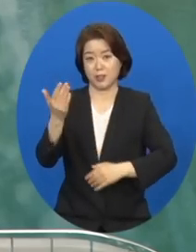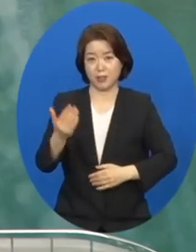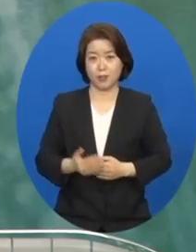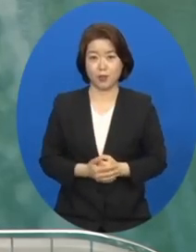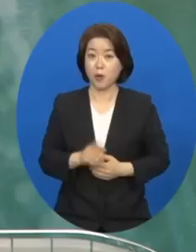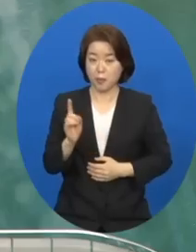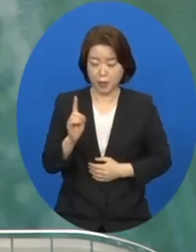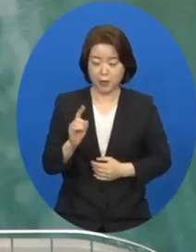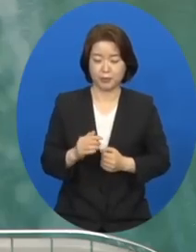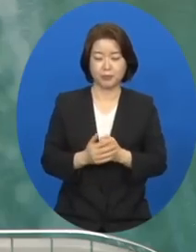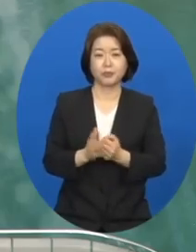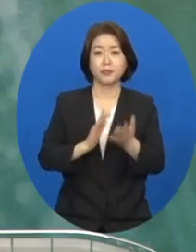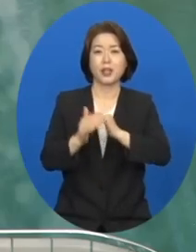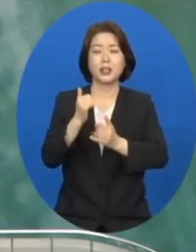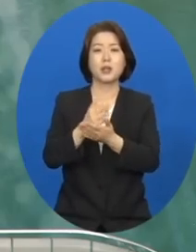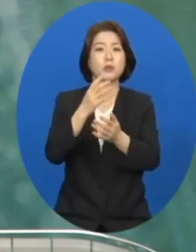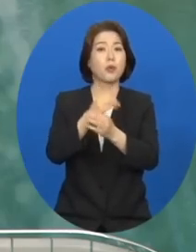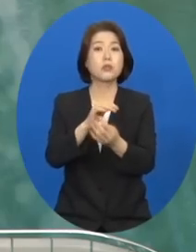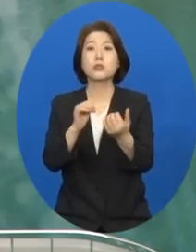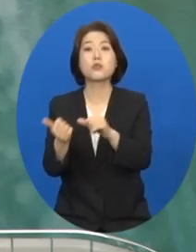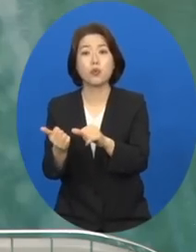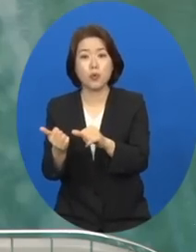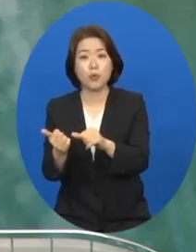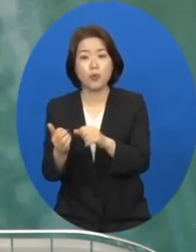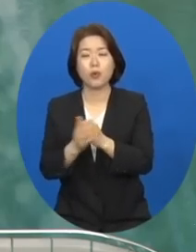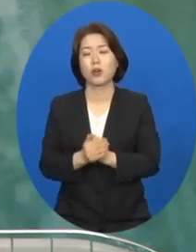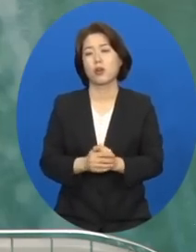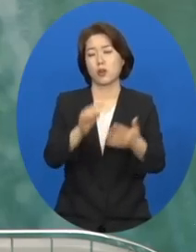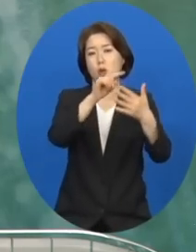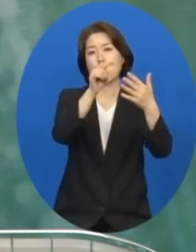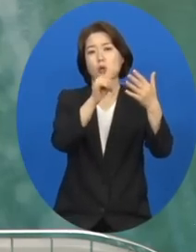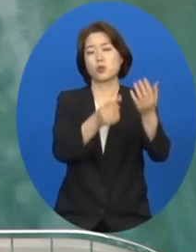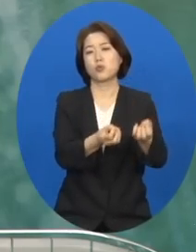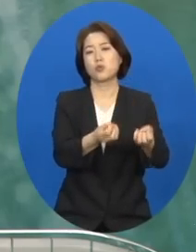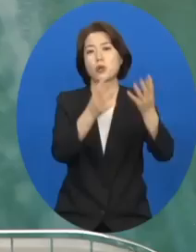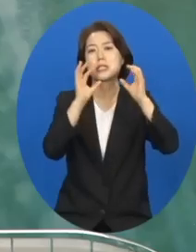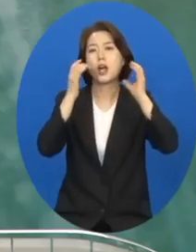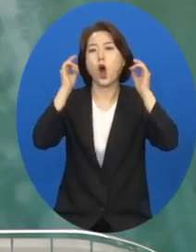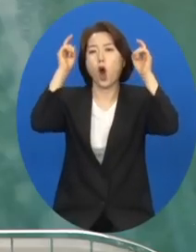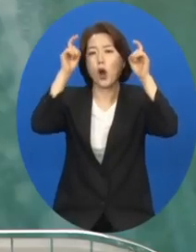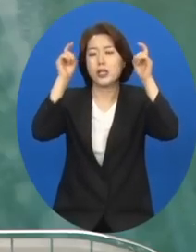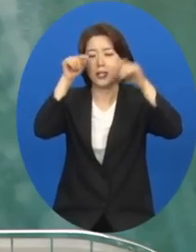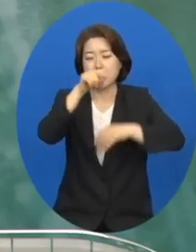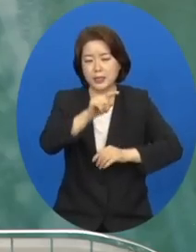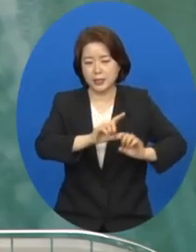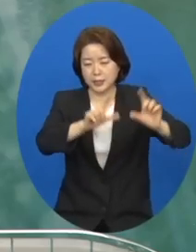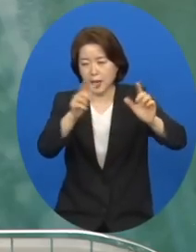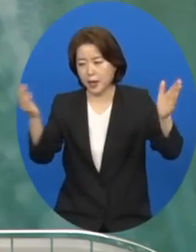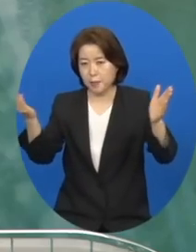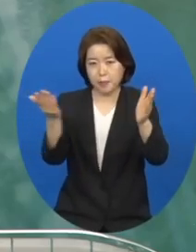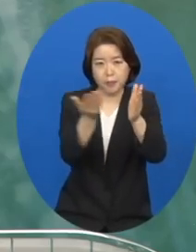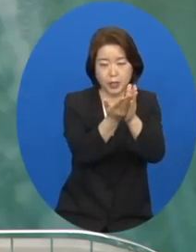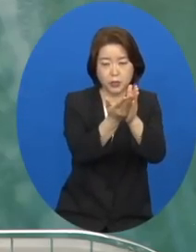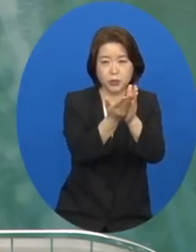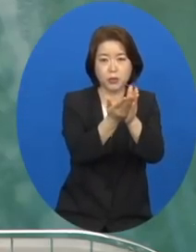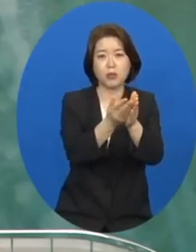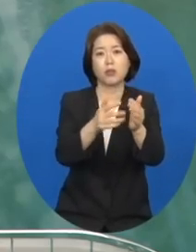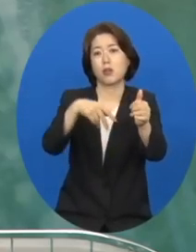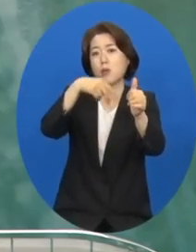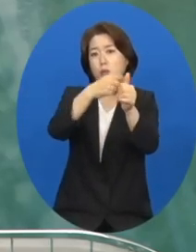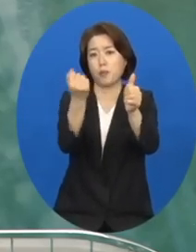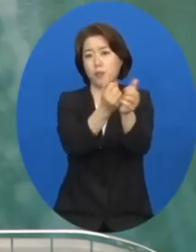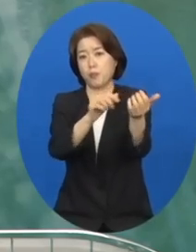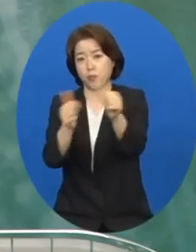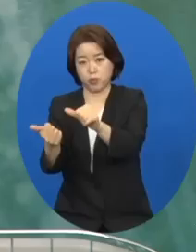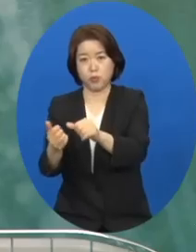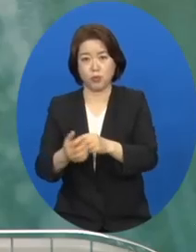예수님이 언제 죽었습니까 유월절 어린양의 그 날에 맞추어서 돌아가셨어요 그리고